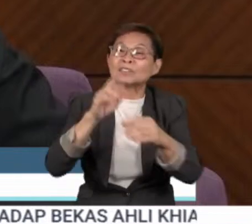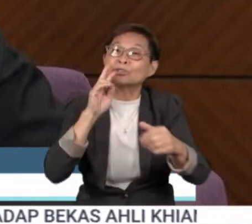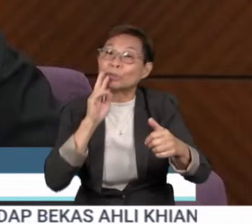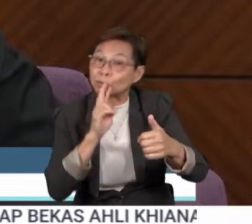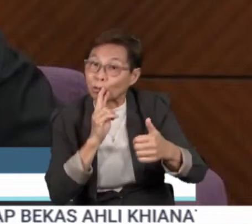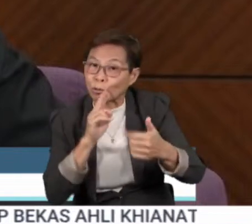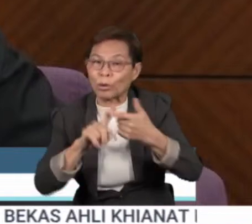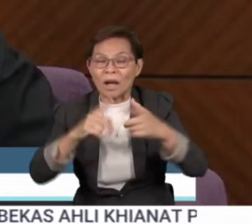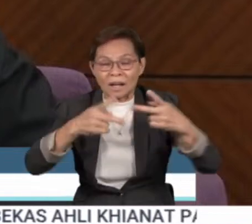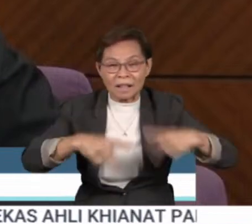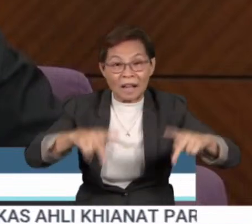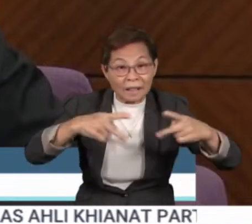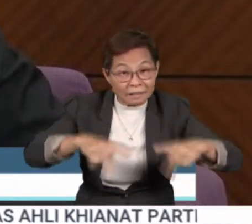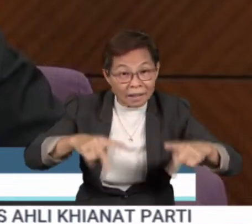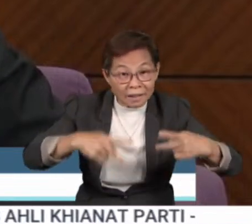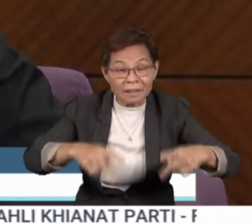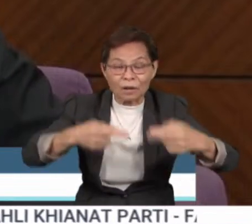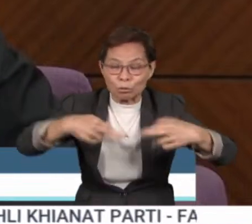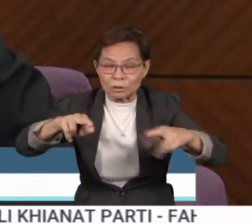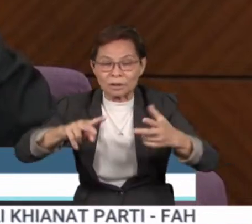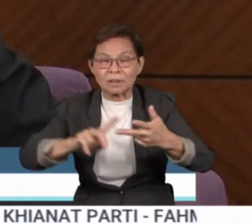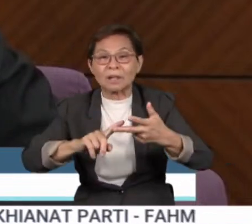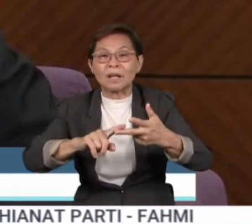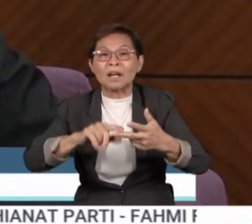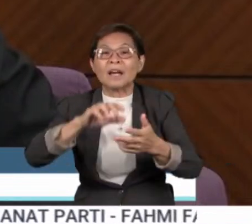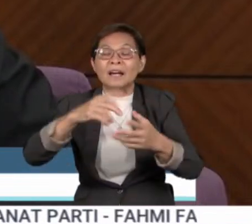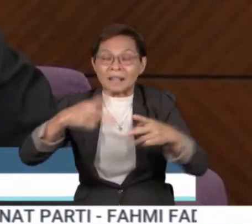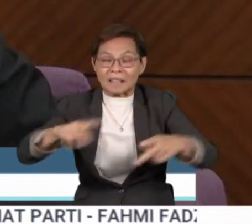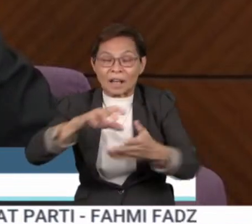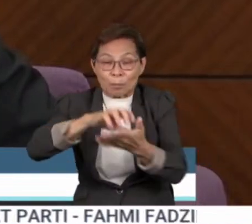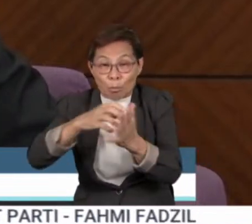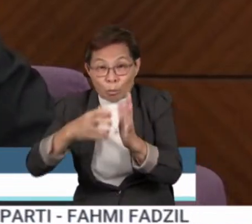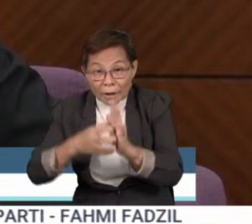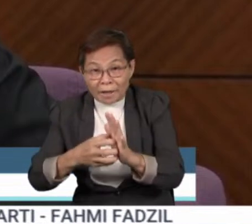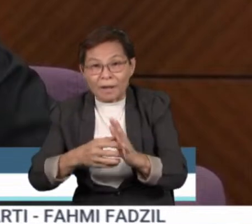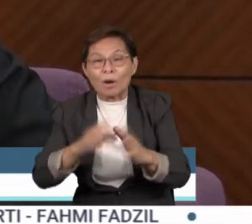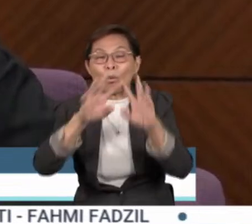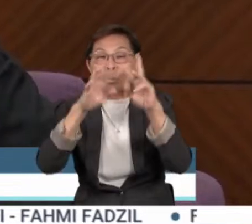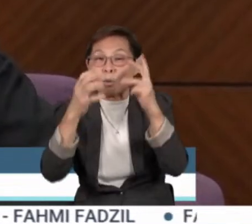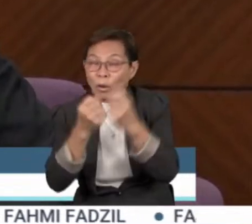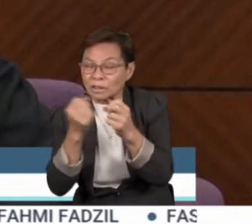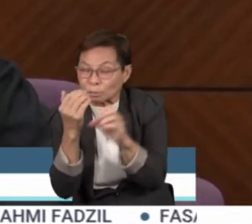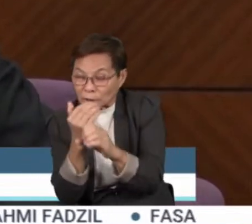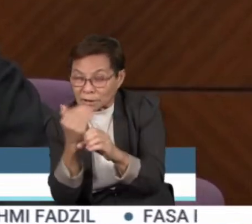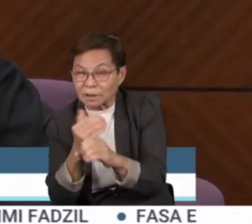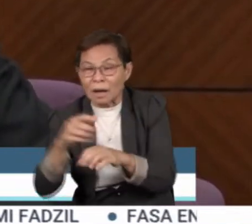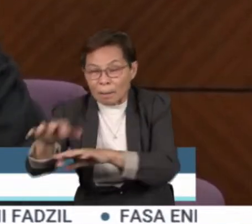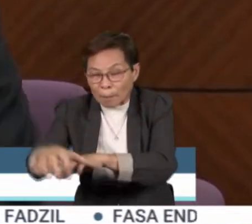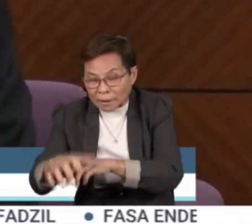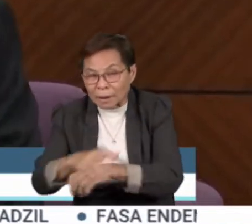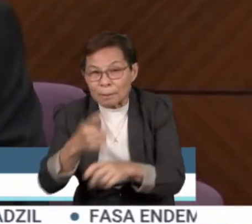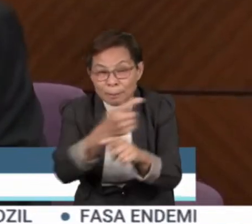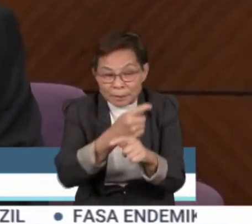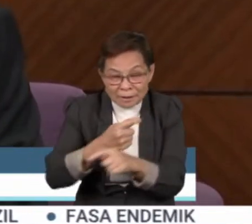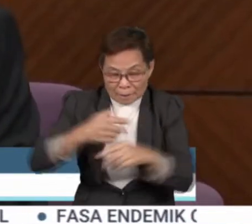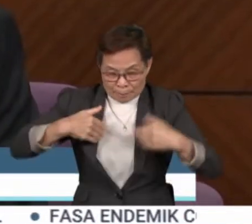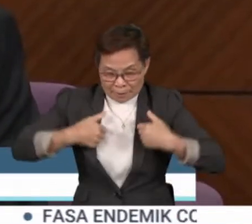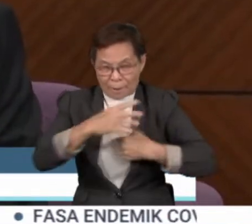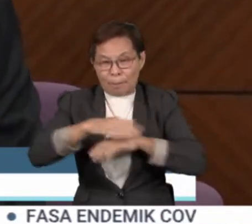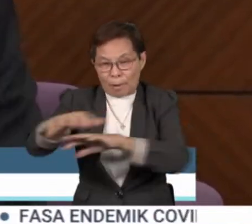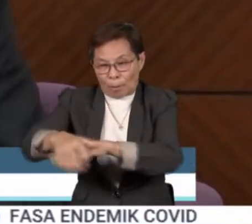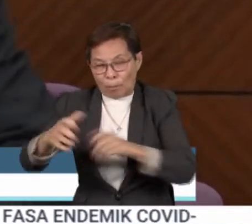restoran, kedai runcit, bakery, bengkel-bengkel kecil, petani, peternak, pekebun dan